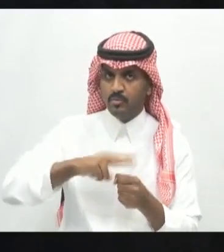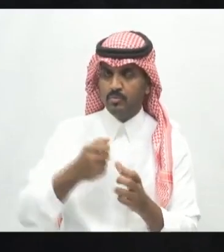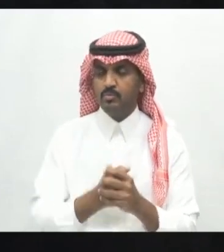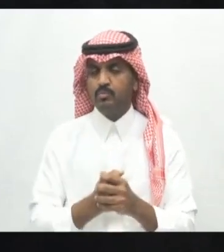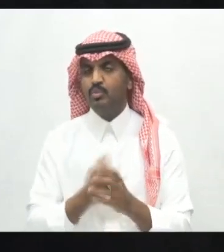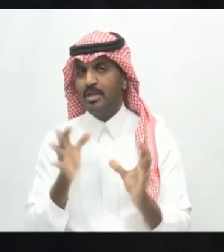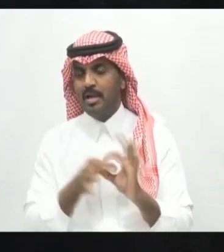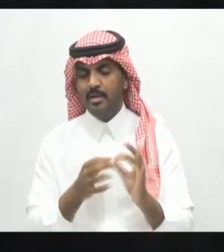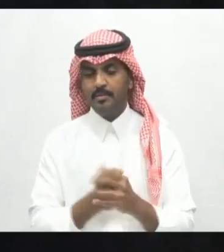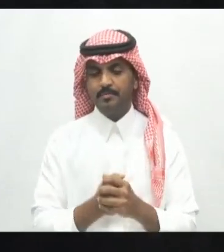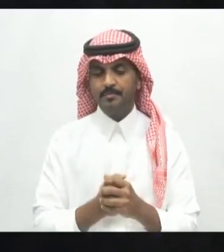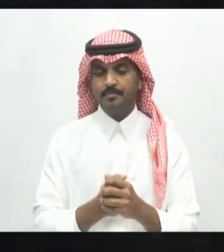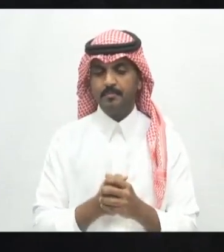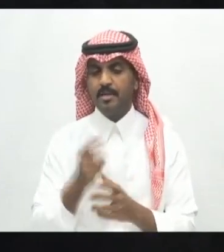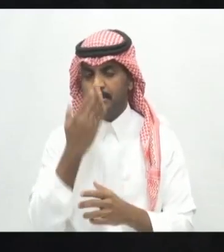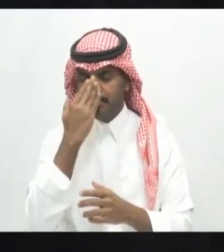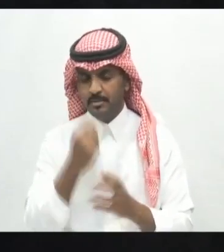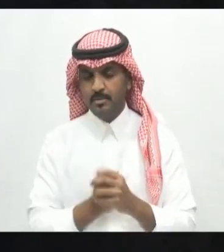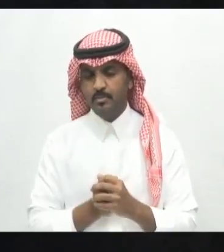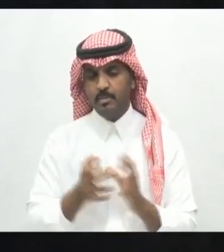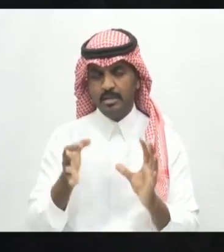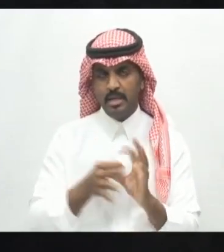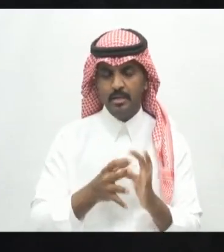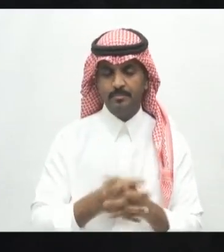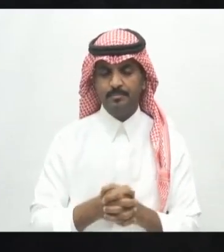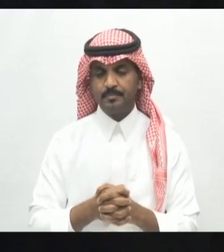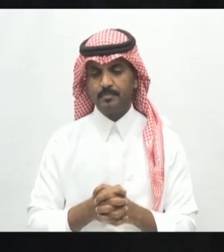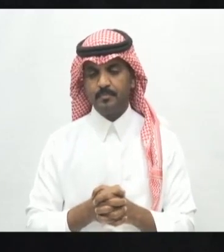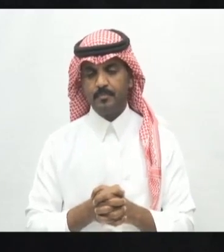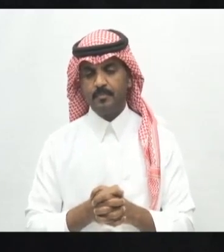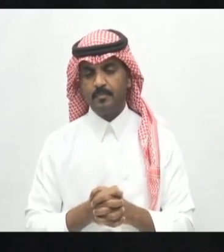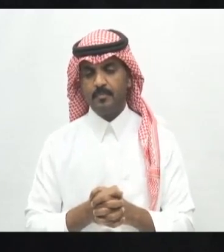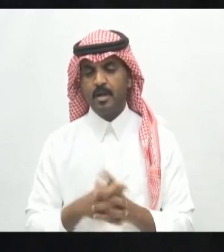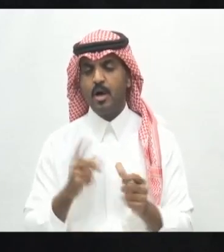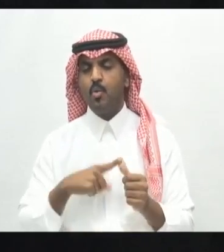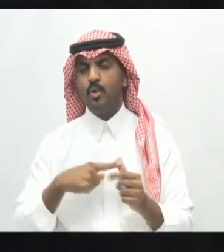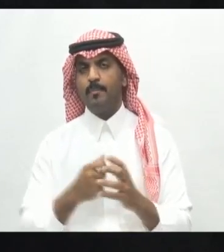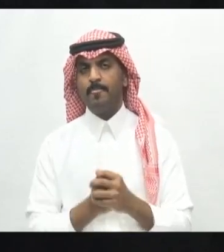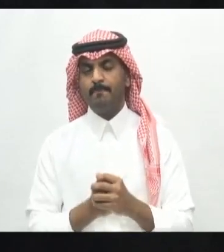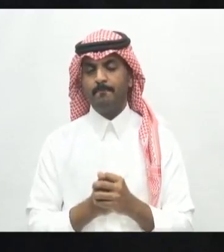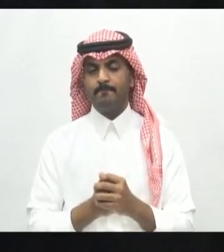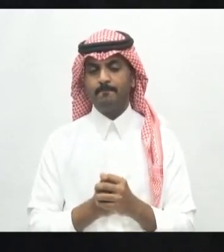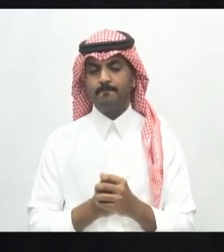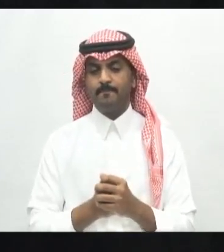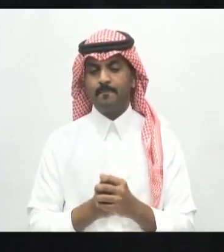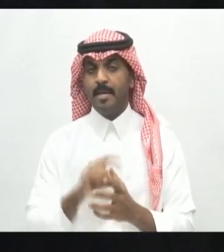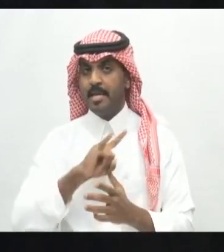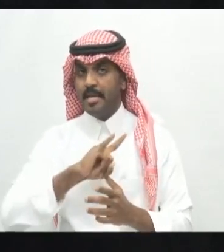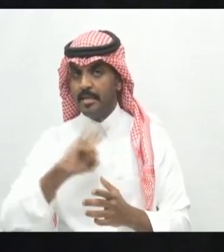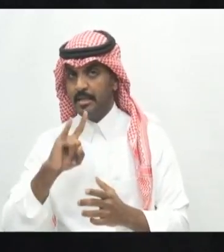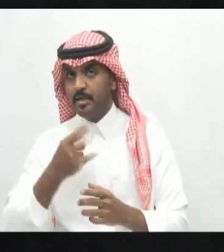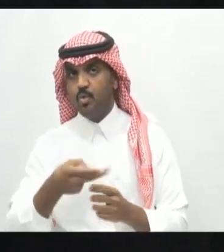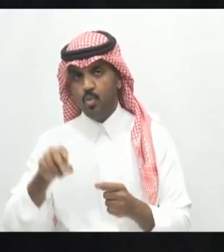متعلق بهذه العباده اذا هذا ما يتعلق بال المتعلق الاول وهو ان النهي